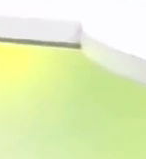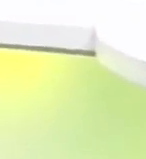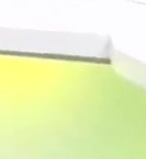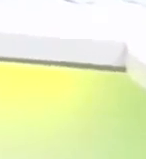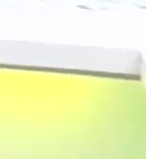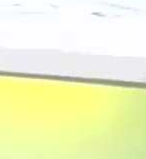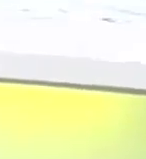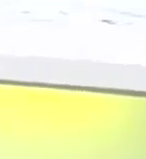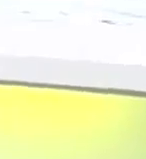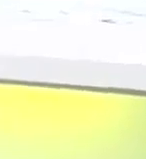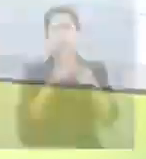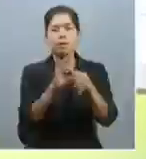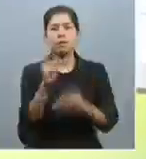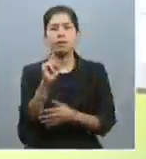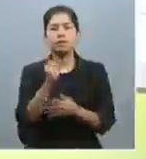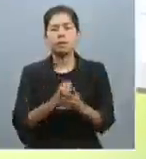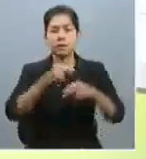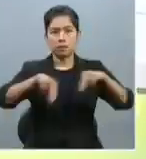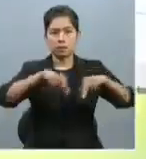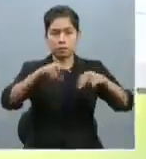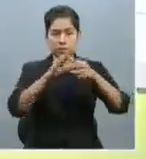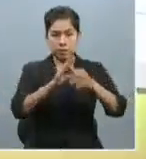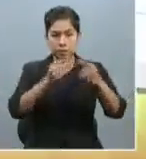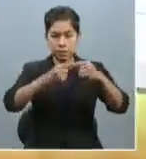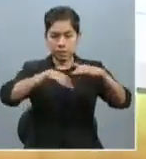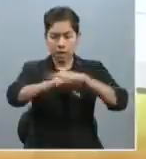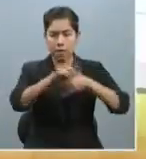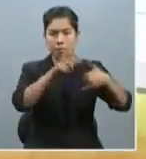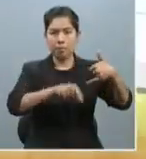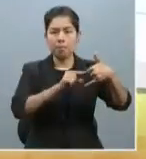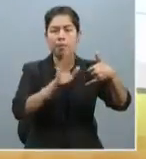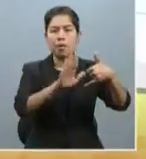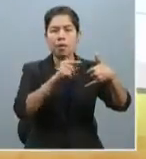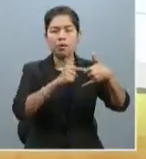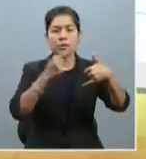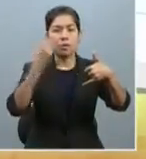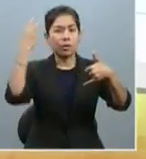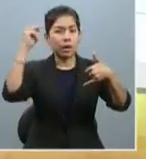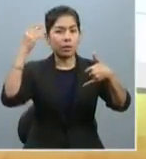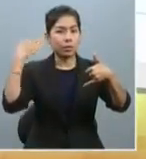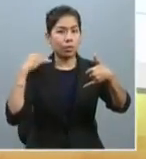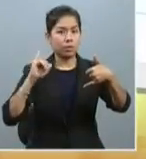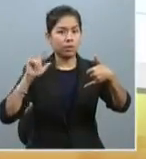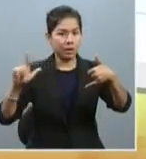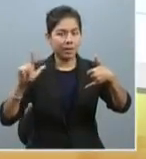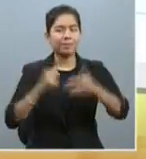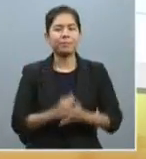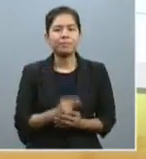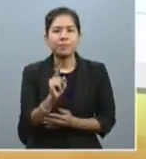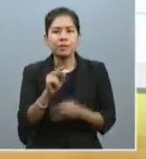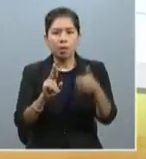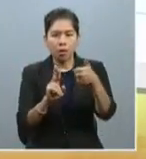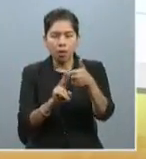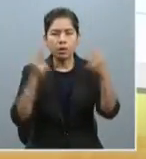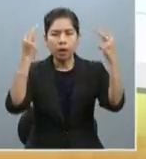กลับมาช่วงนี้ติดตามความคืบหน้าการตรวจสอบเส้นทางหลบหนีของอดีตนายกรัฐมนตรีนางสาวยิ่งลักษณ์ชินวัตรนะครับคนที่ออกมาพูดเรื่องนี้ล่าสุดก็คือรองนายกรัฐม